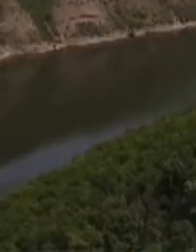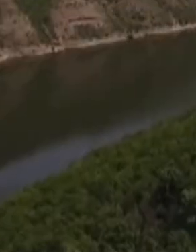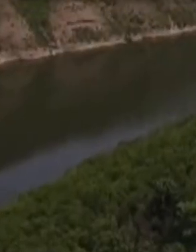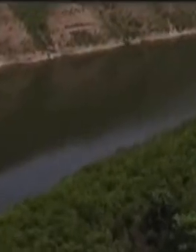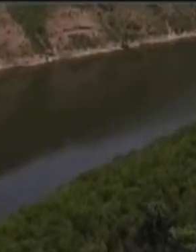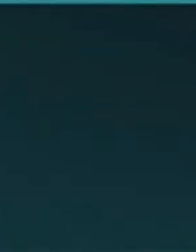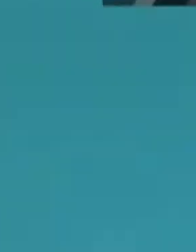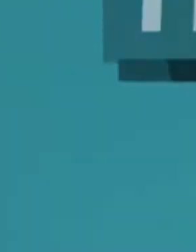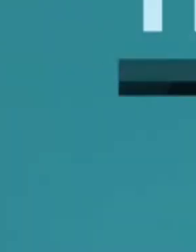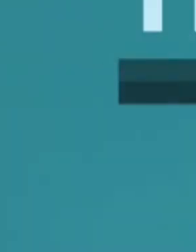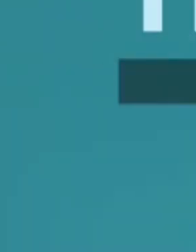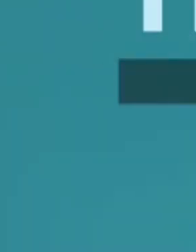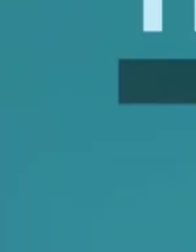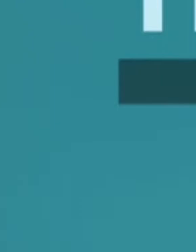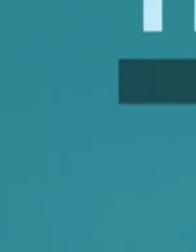Музика